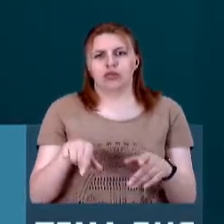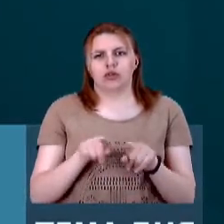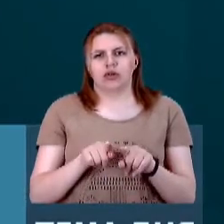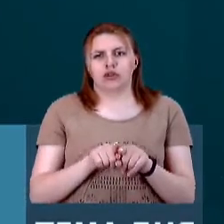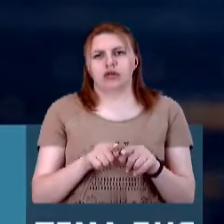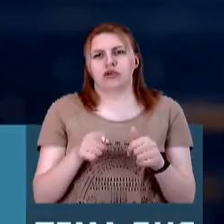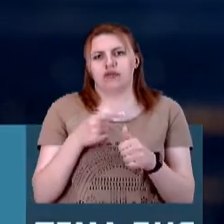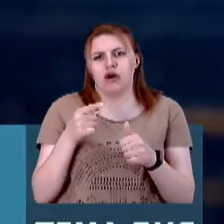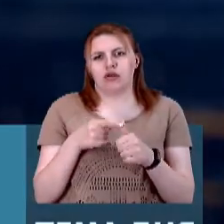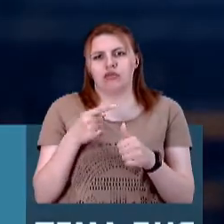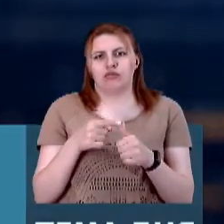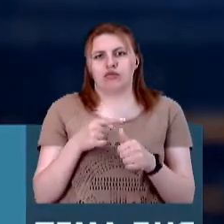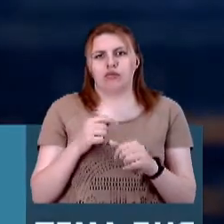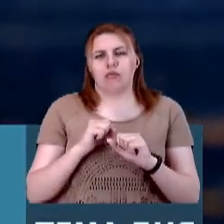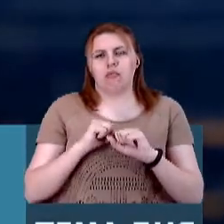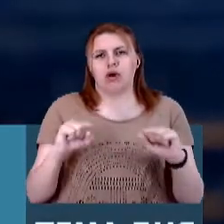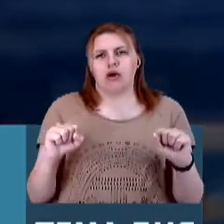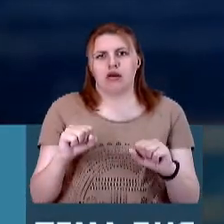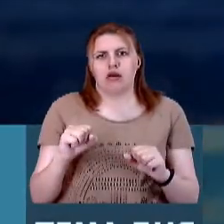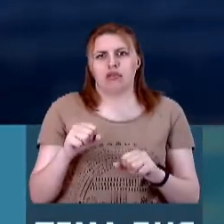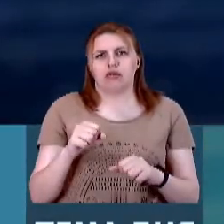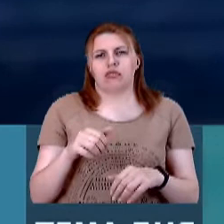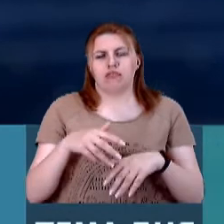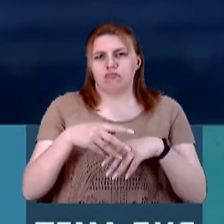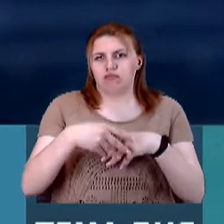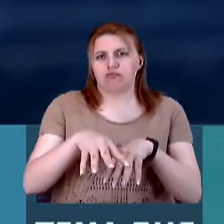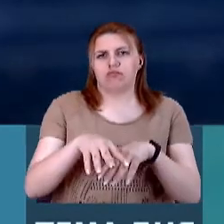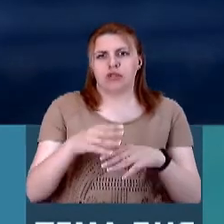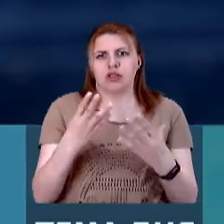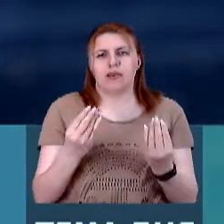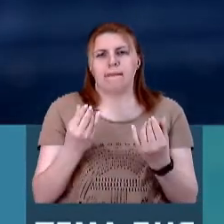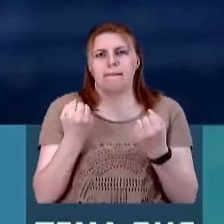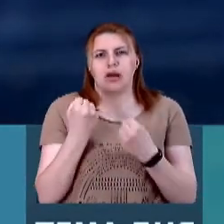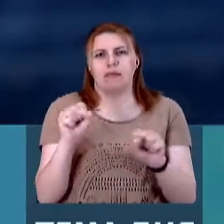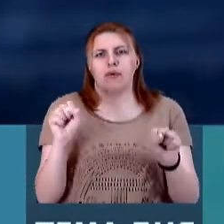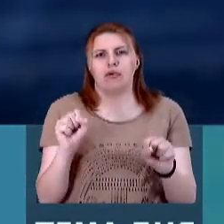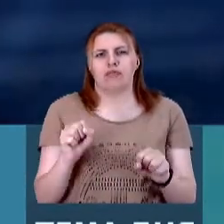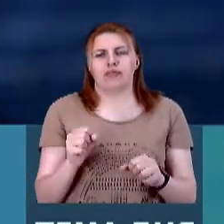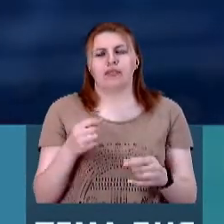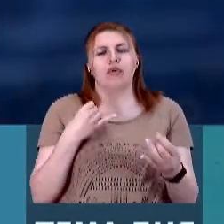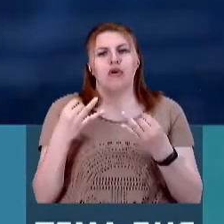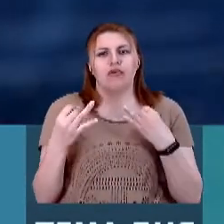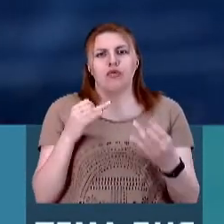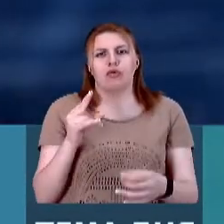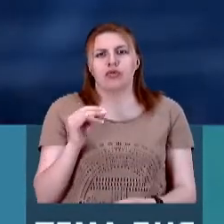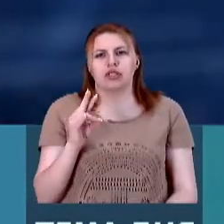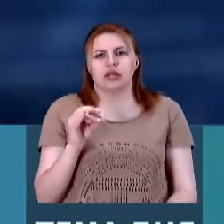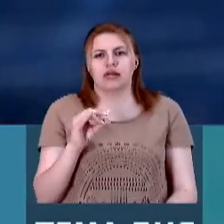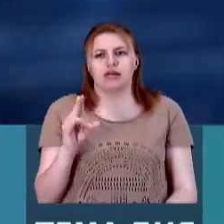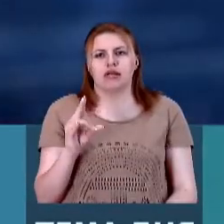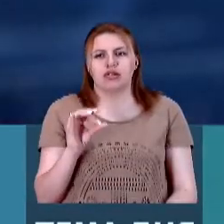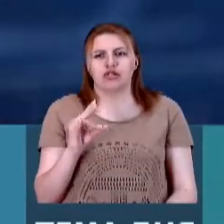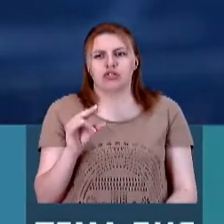до Дня Перемоги. Чому, попри гуманітарні проблеми, окупаційна влада проводить військовий парад, поговоримо з Костянтином Ільченко,